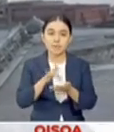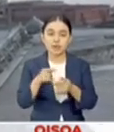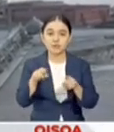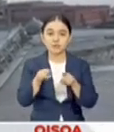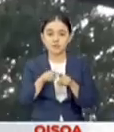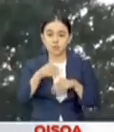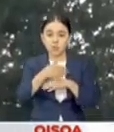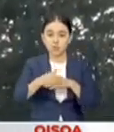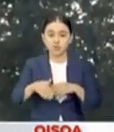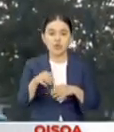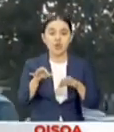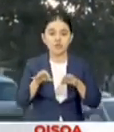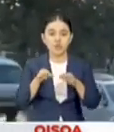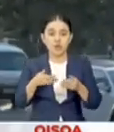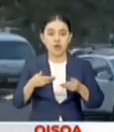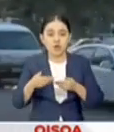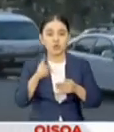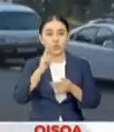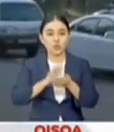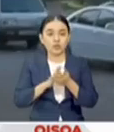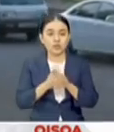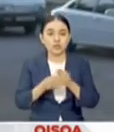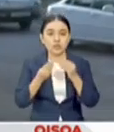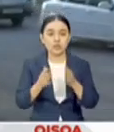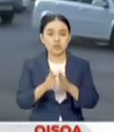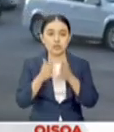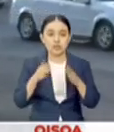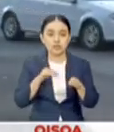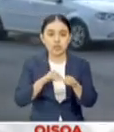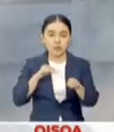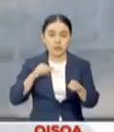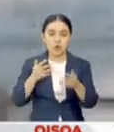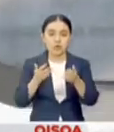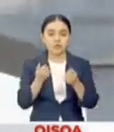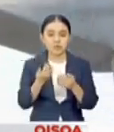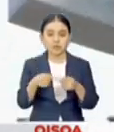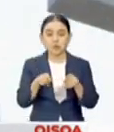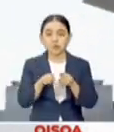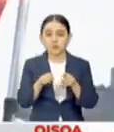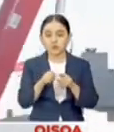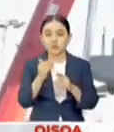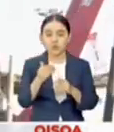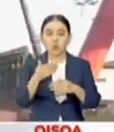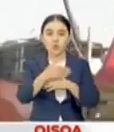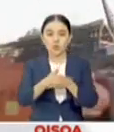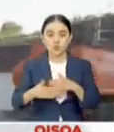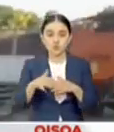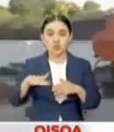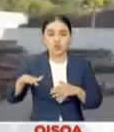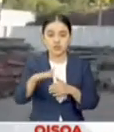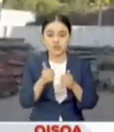ko'chalarida avtomobillar harakatiga yanada qulaylik yaratish, katta tirbandliklarning oldini olish hamda ushbu ko'chalar